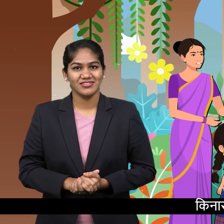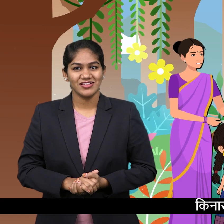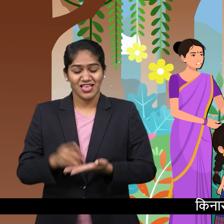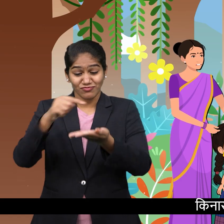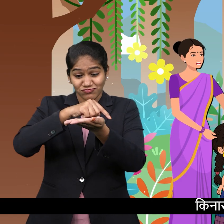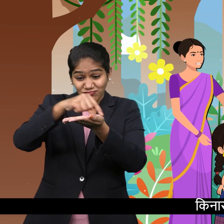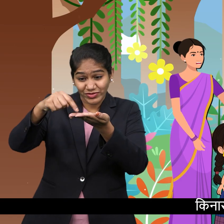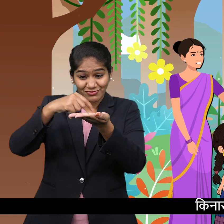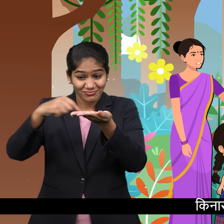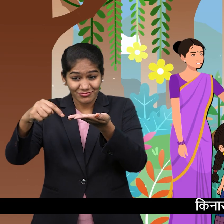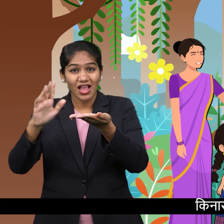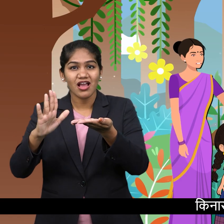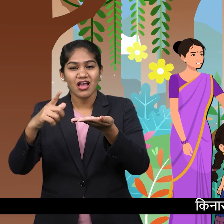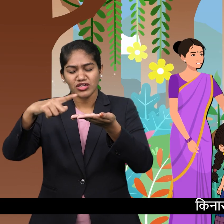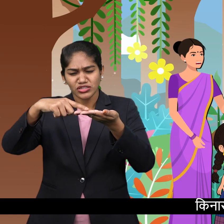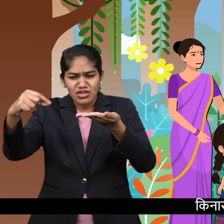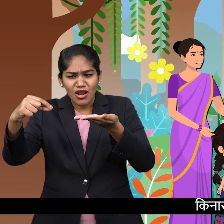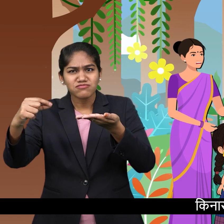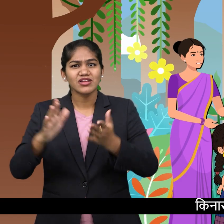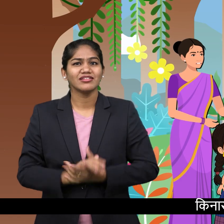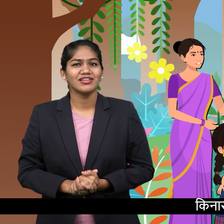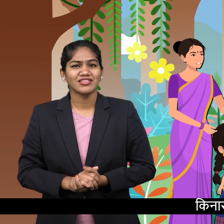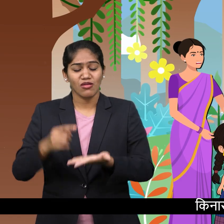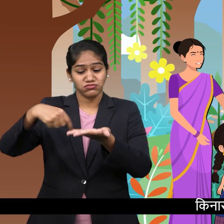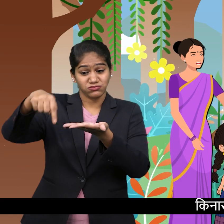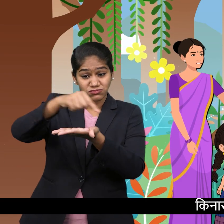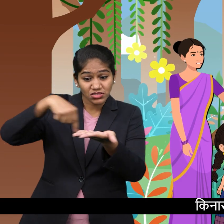किनारा, तेज, गोल, सूखा,